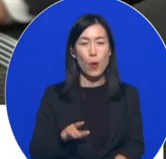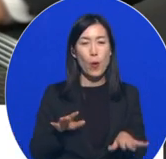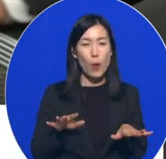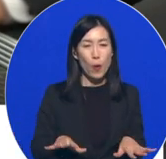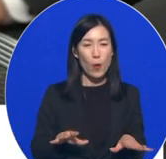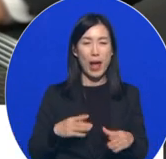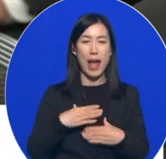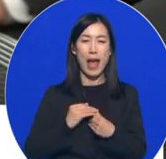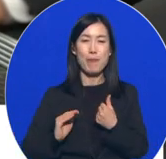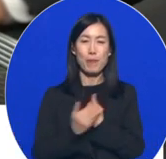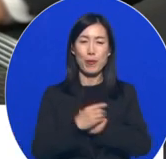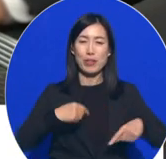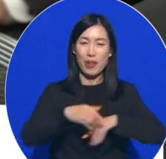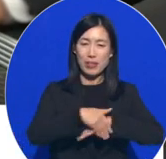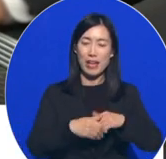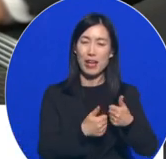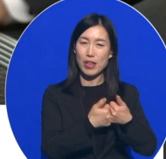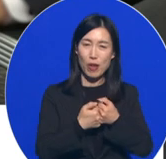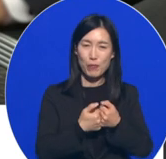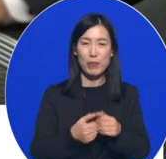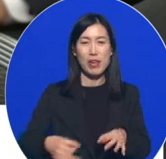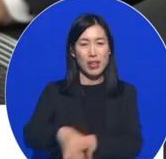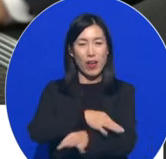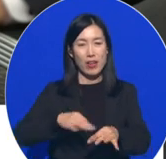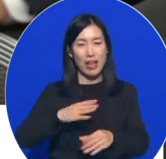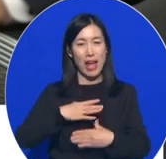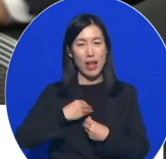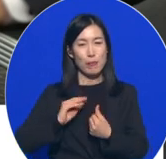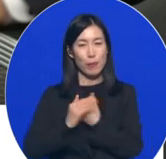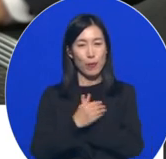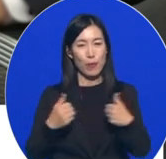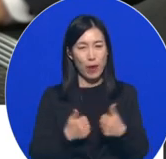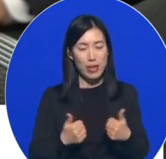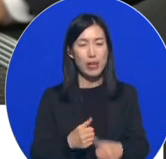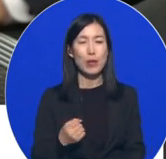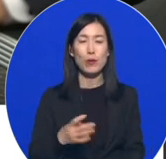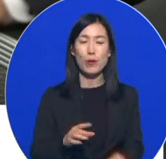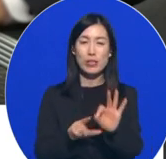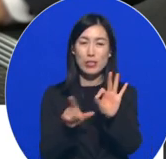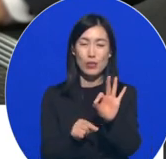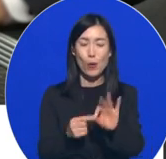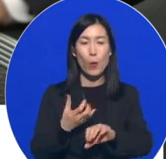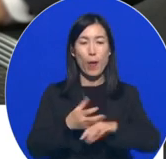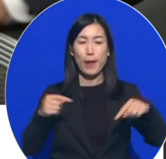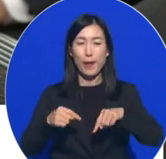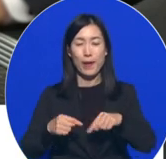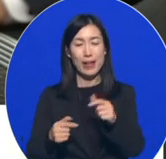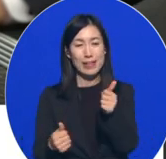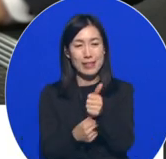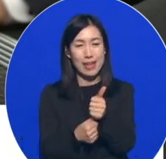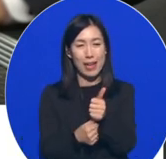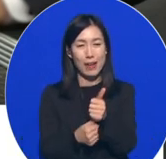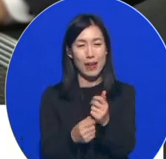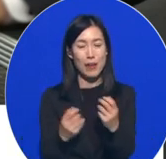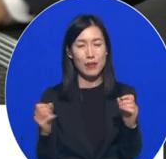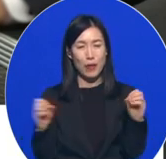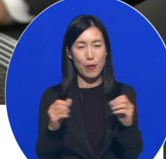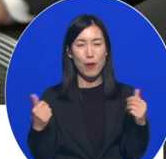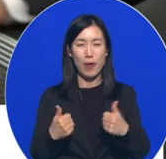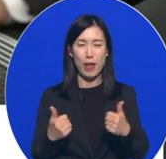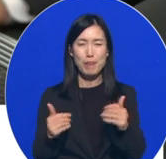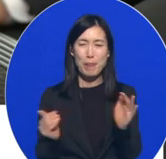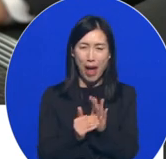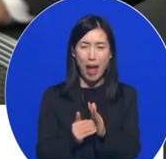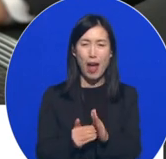경제안보 대화에이어서 지난달 외교 차관 전략 대화까지 재개되면서 지난 3월